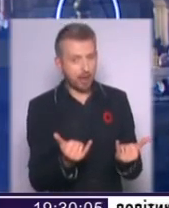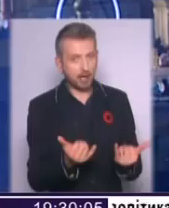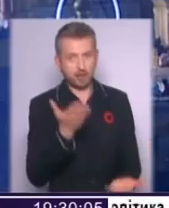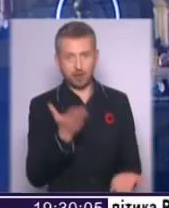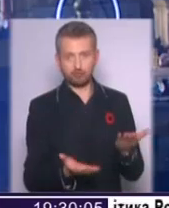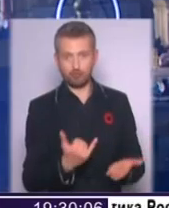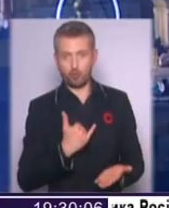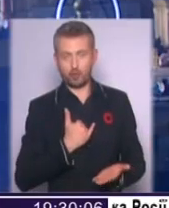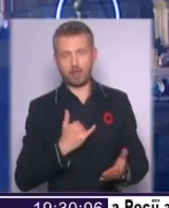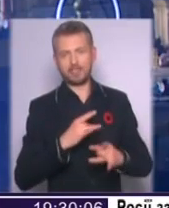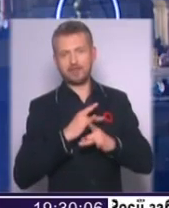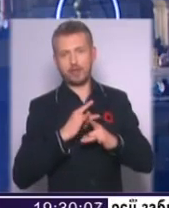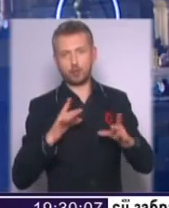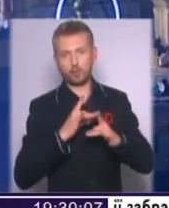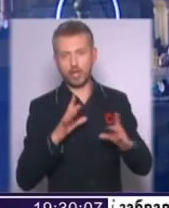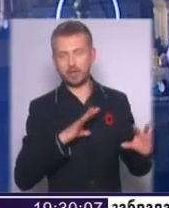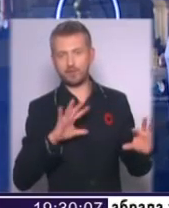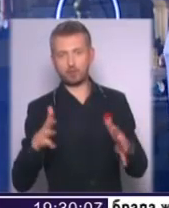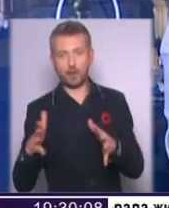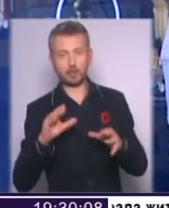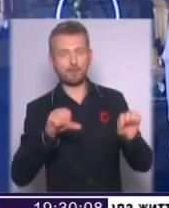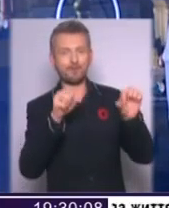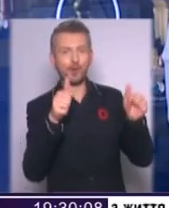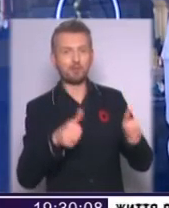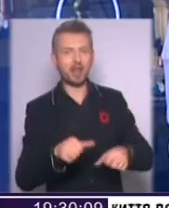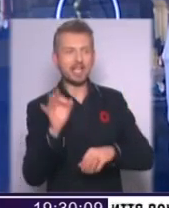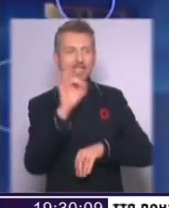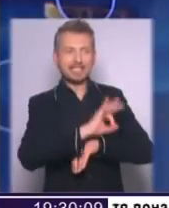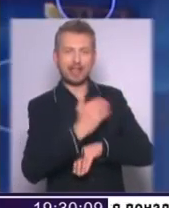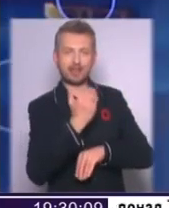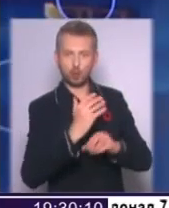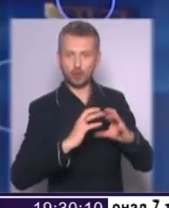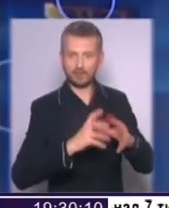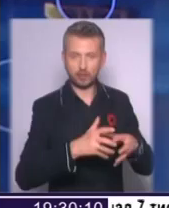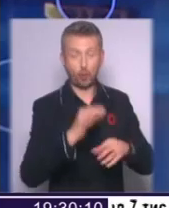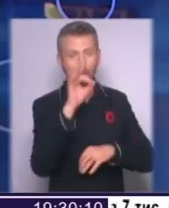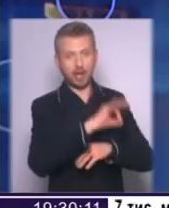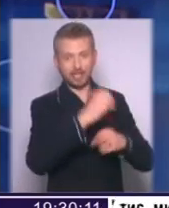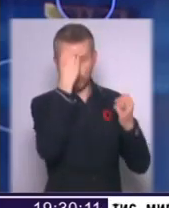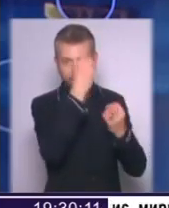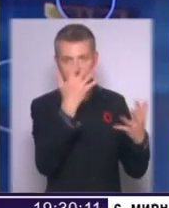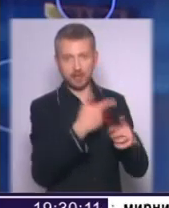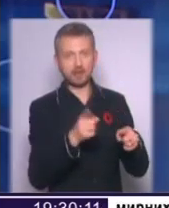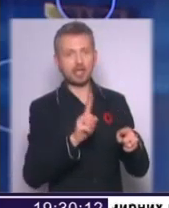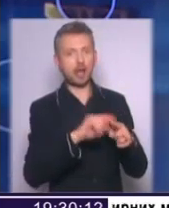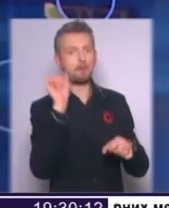нас святкування відбуваються в форматі західного світу, західної цивілізації, яка